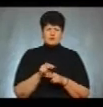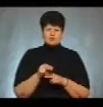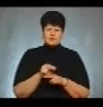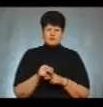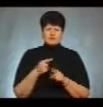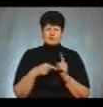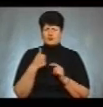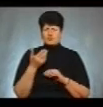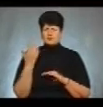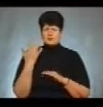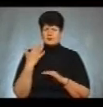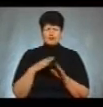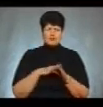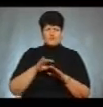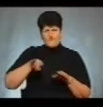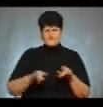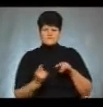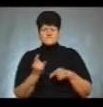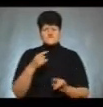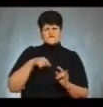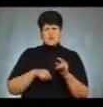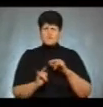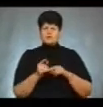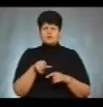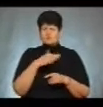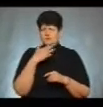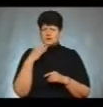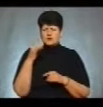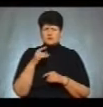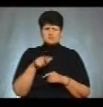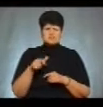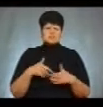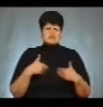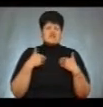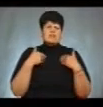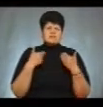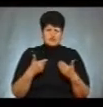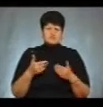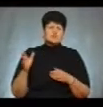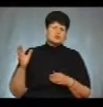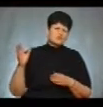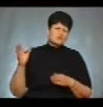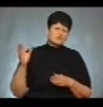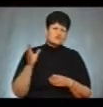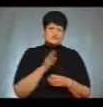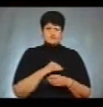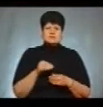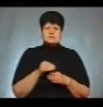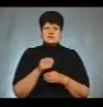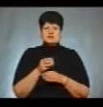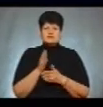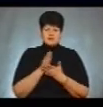назад, повністю в вибоїнах. Тут неодноразово громада зверталася до всіх, насправді є і відео,